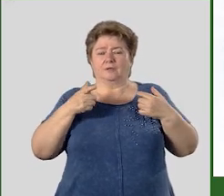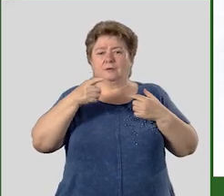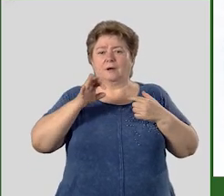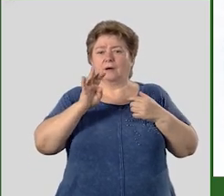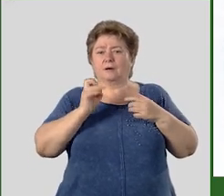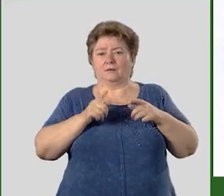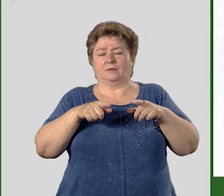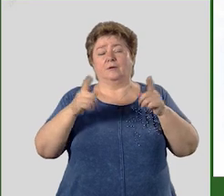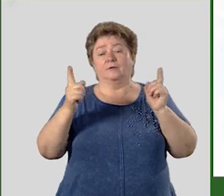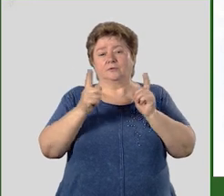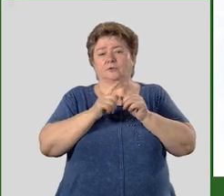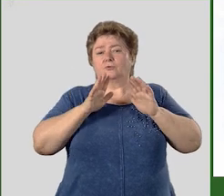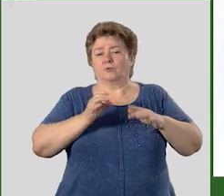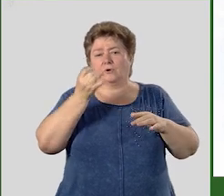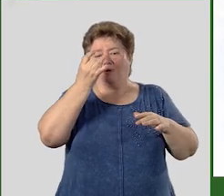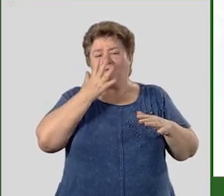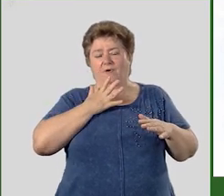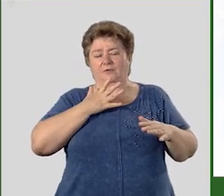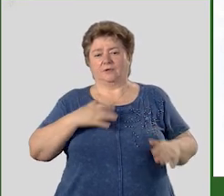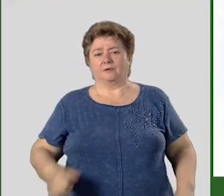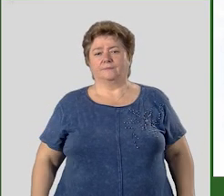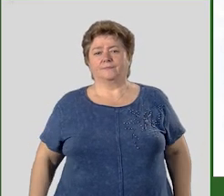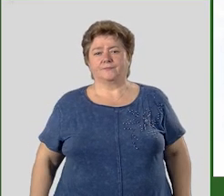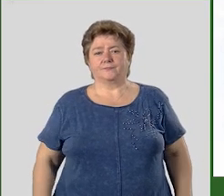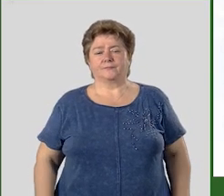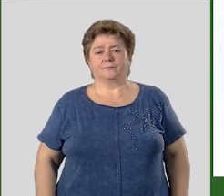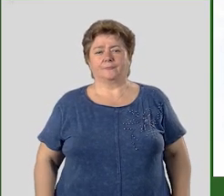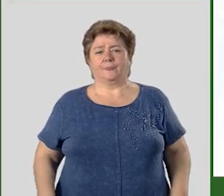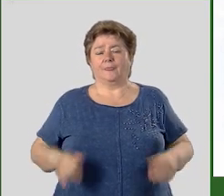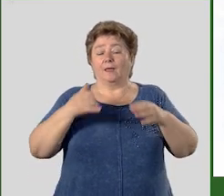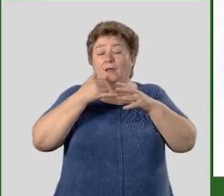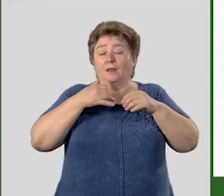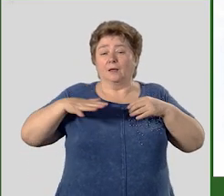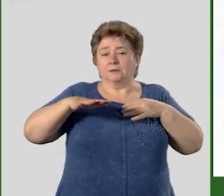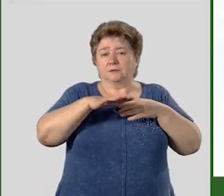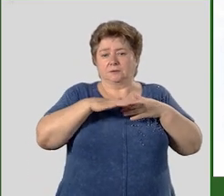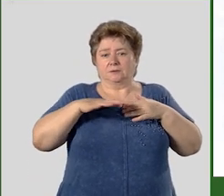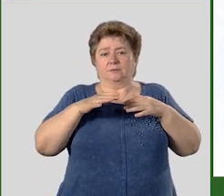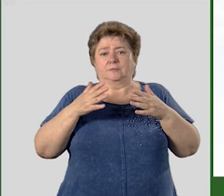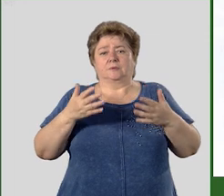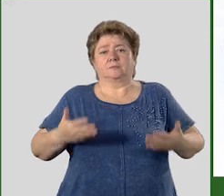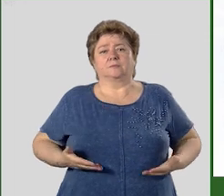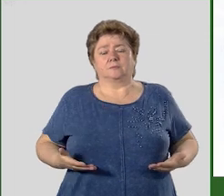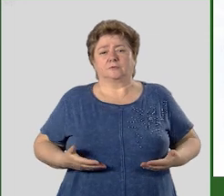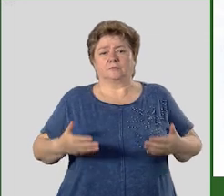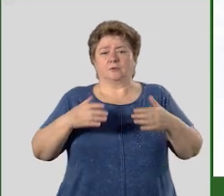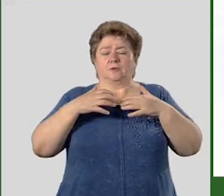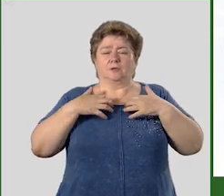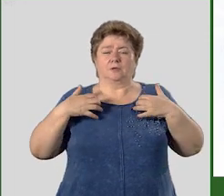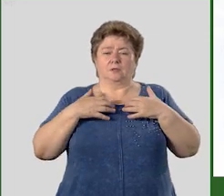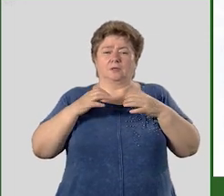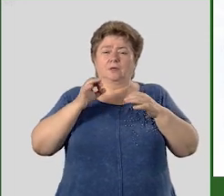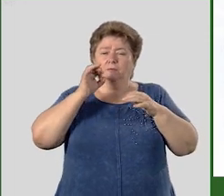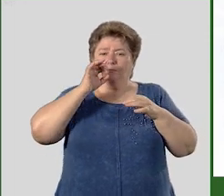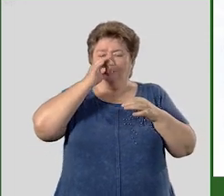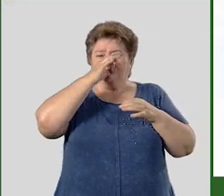тоже встречаются только в Африке. К наземным обитателям относятся кистеухие